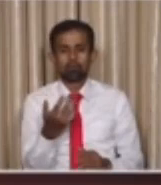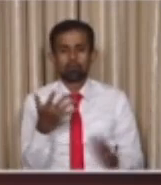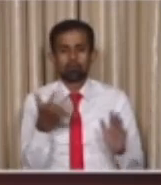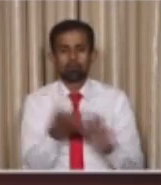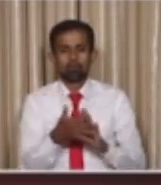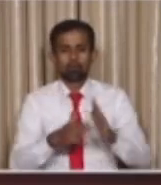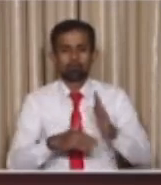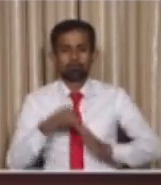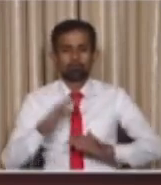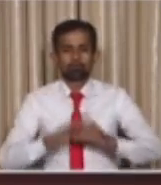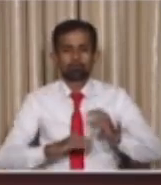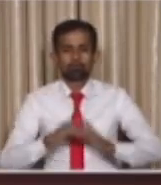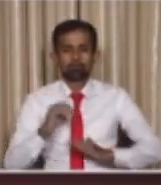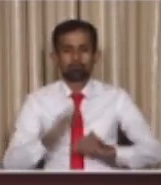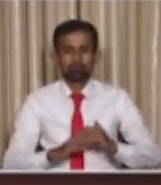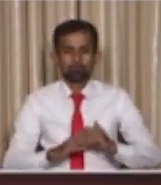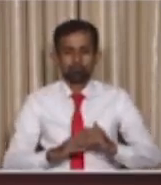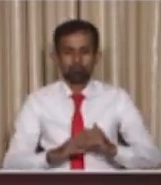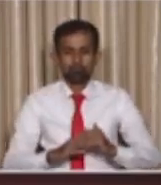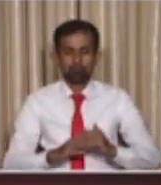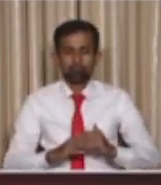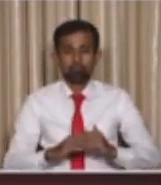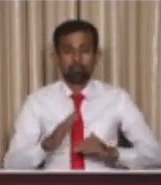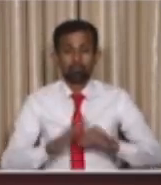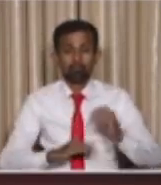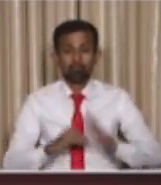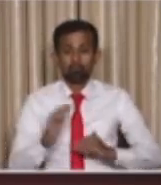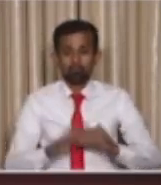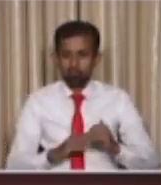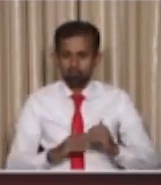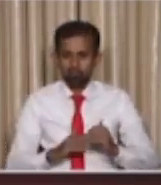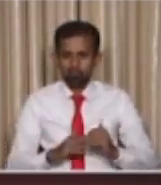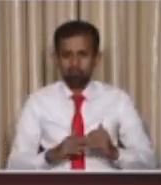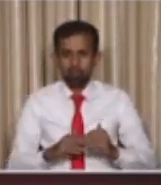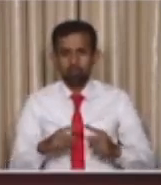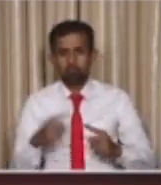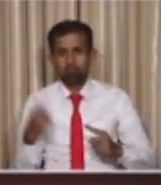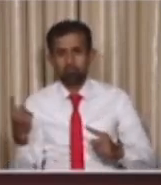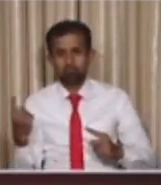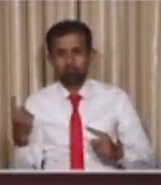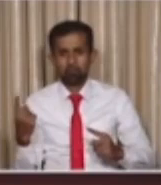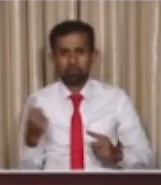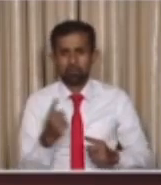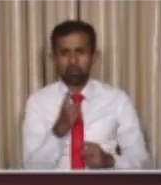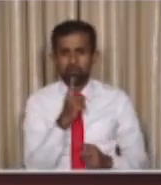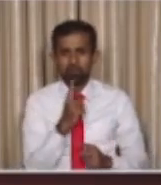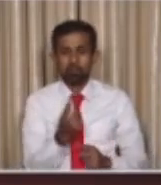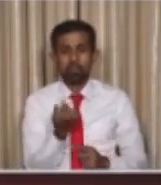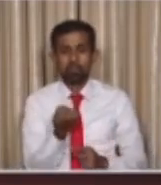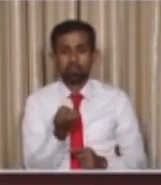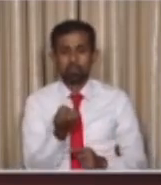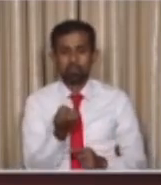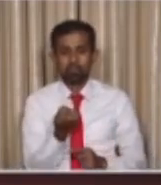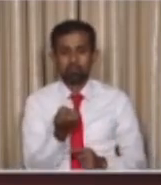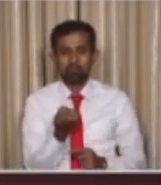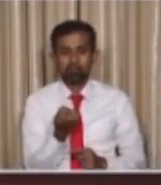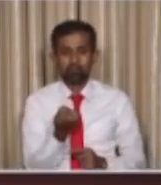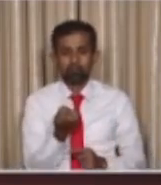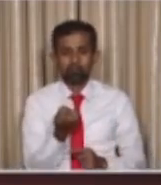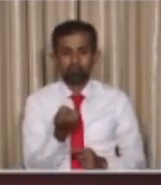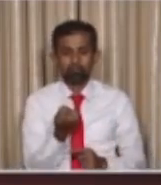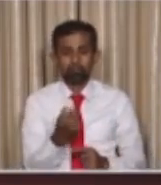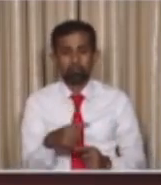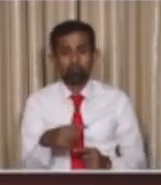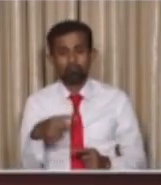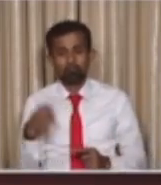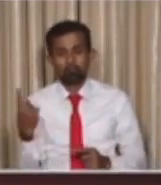භාවිතා කිරීම හෝ Member please wind up. යකන. භාවිතා කිරීම හෝ වෙනත් ආකාරයකින් කියනවා නම් ඒ මුදල්